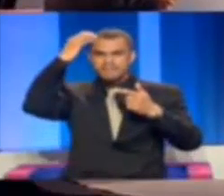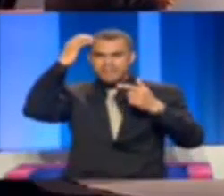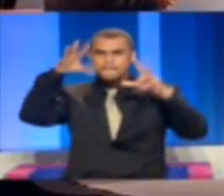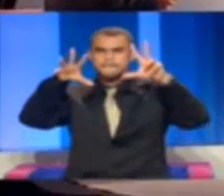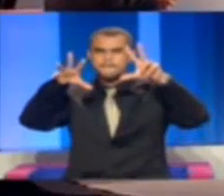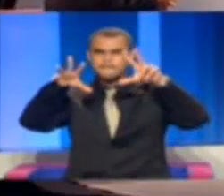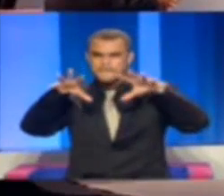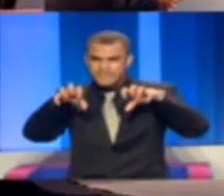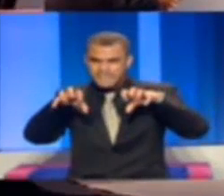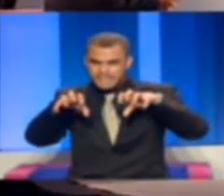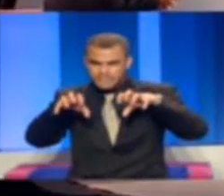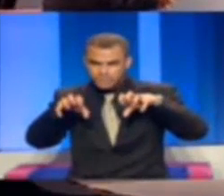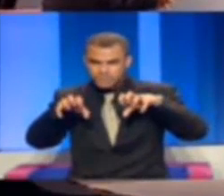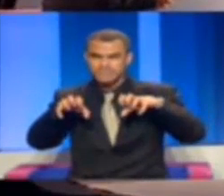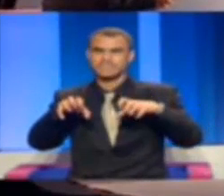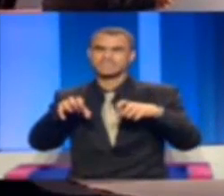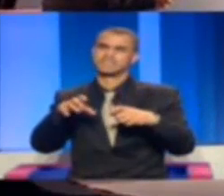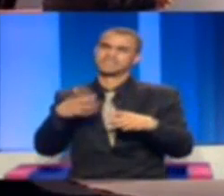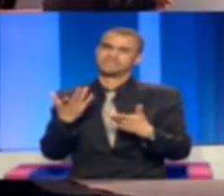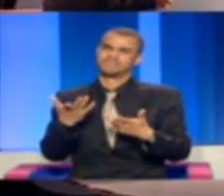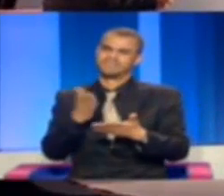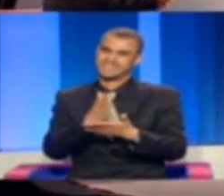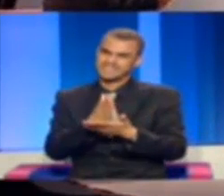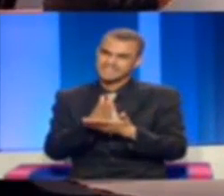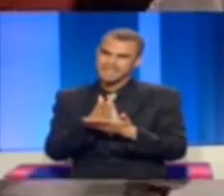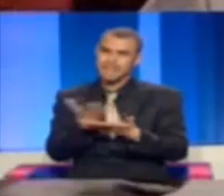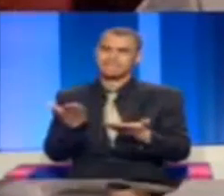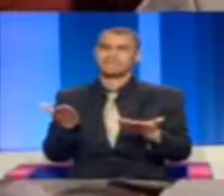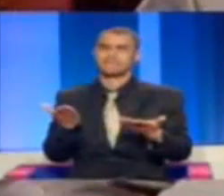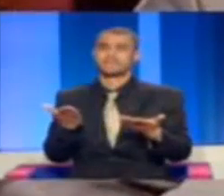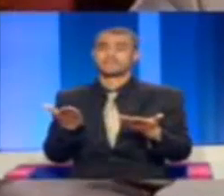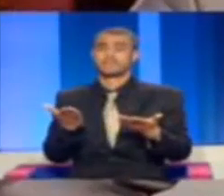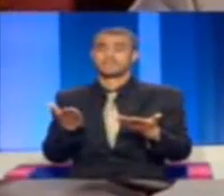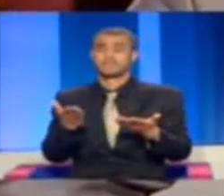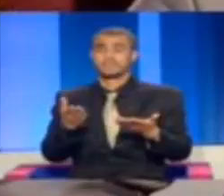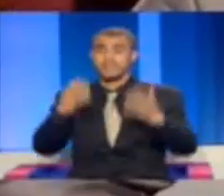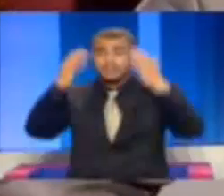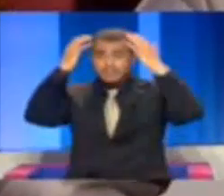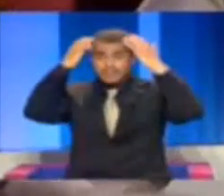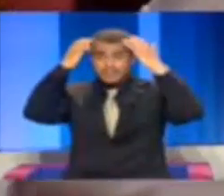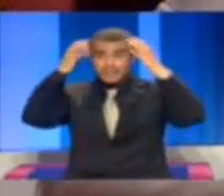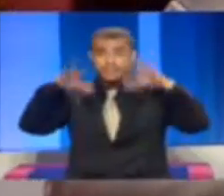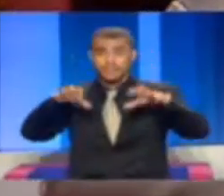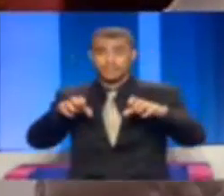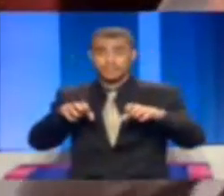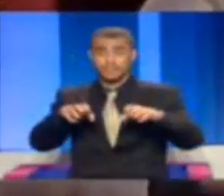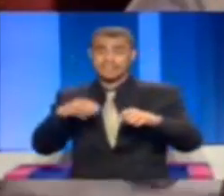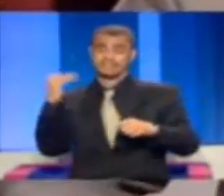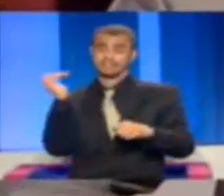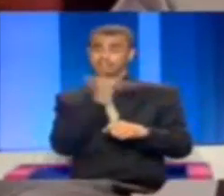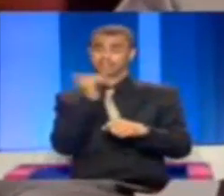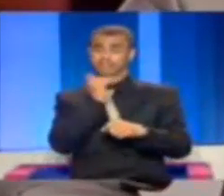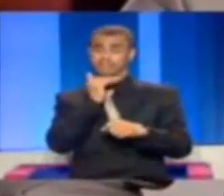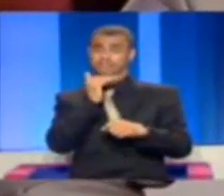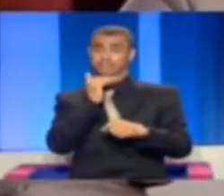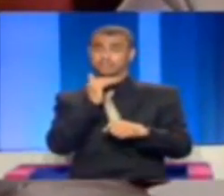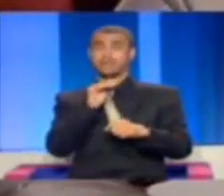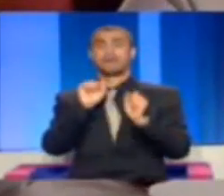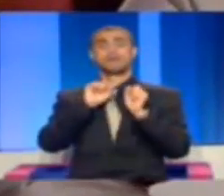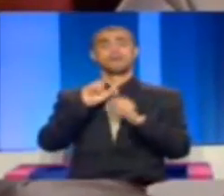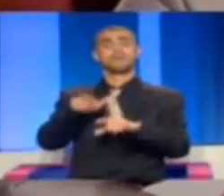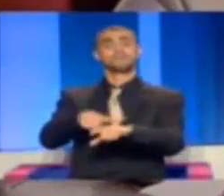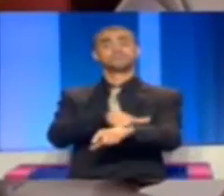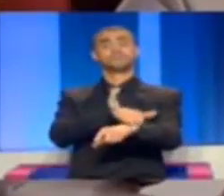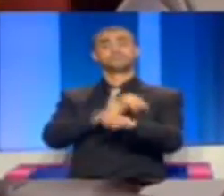الطبيب، على مستوى المينانجيت كما قال الاستاذ، الا ما تطريطاش في الاجل ديال تقريبا واحد ساعتين كتقدر تدير بزاف